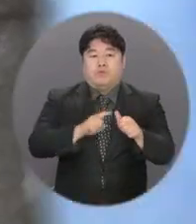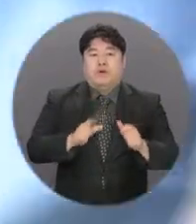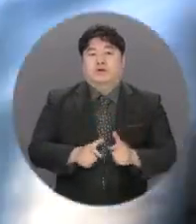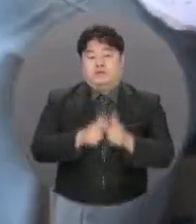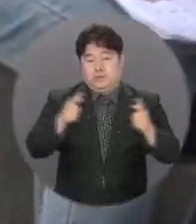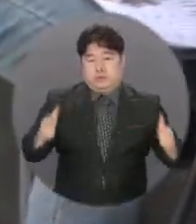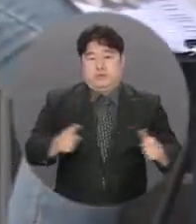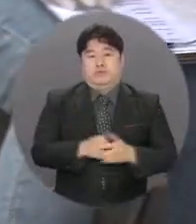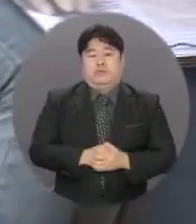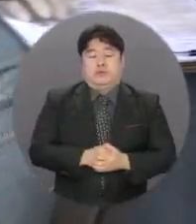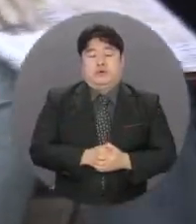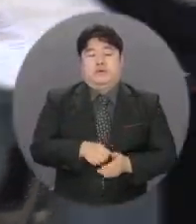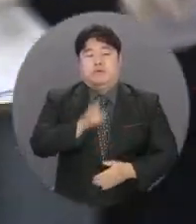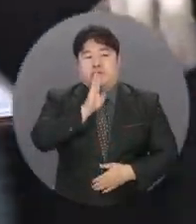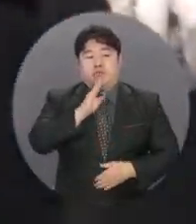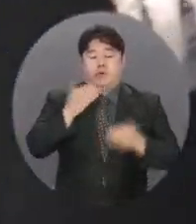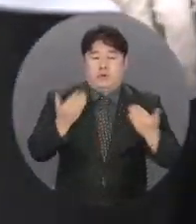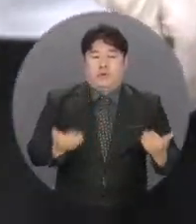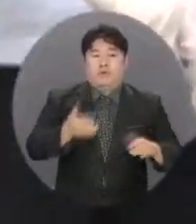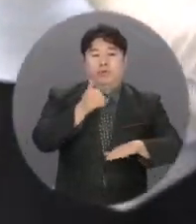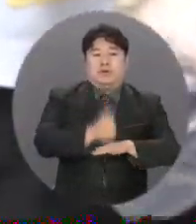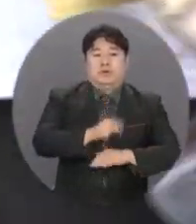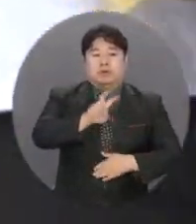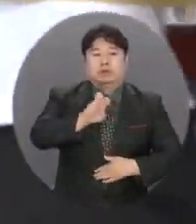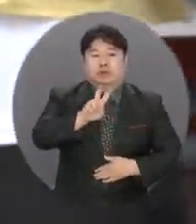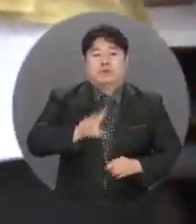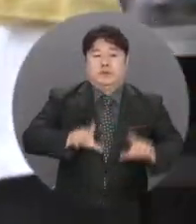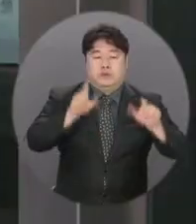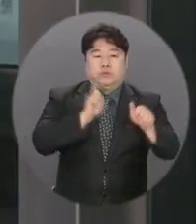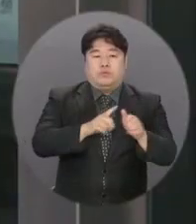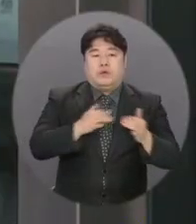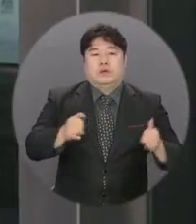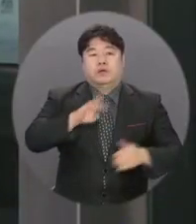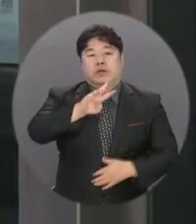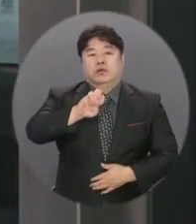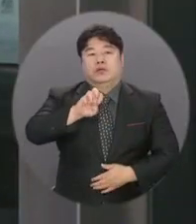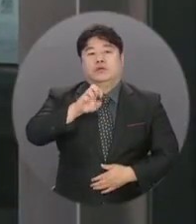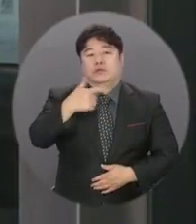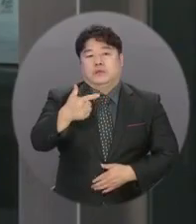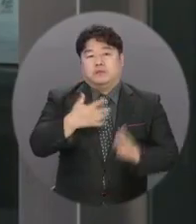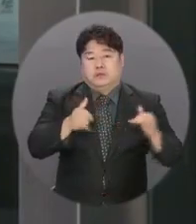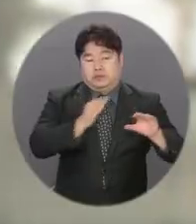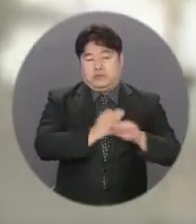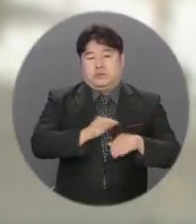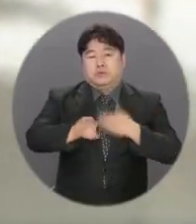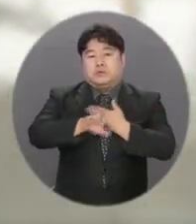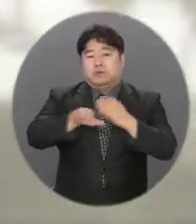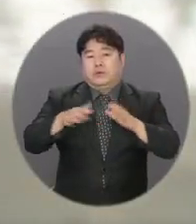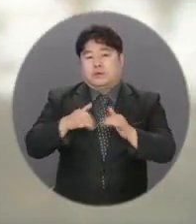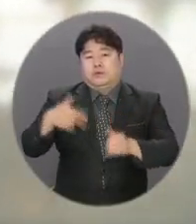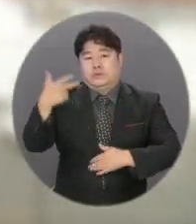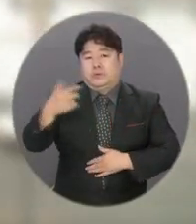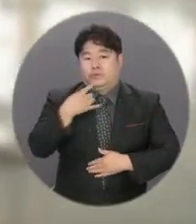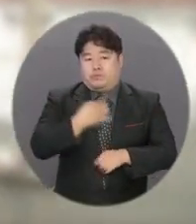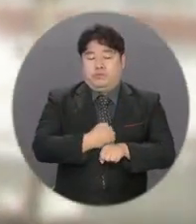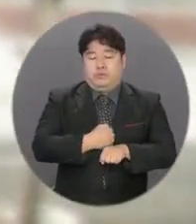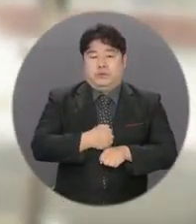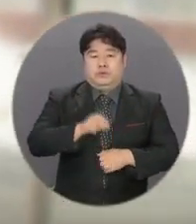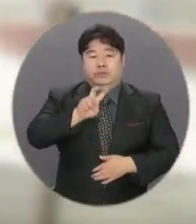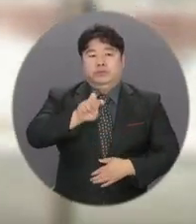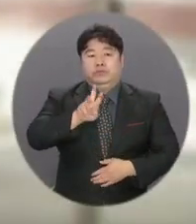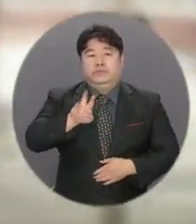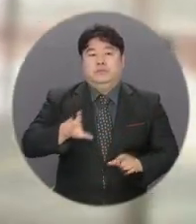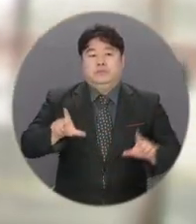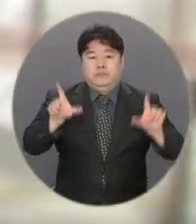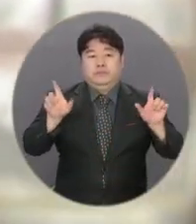있습니다. 실제로 연휴 마지막인 22일 확진자 36명 가운데 외국인은 7명에 그쳤고